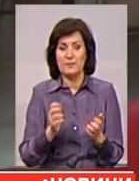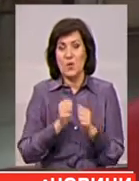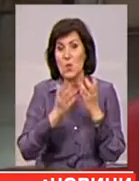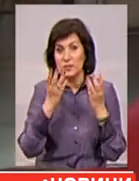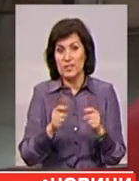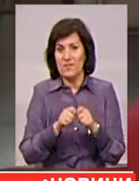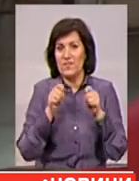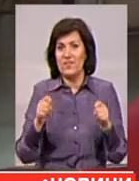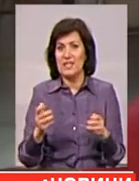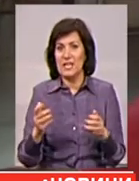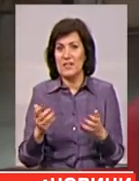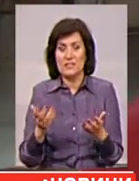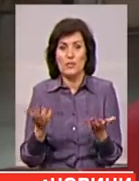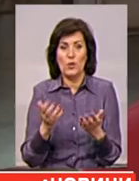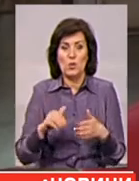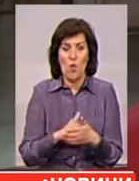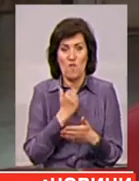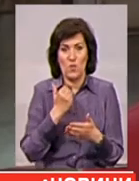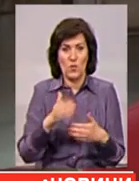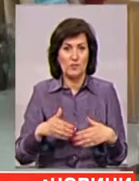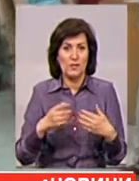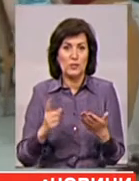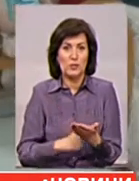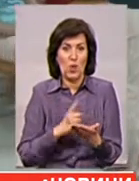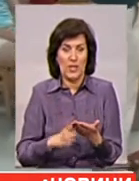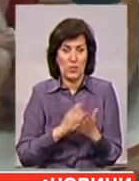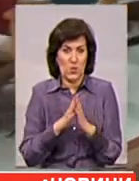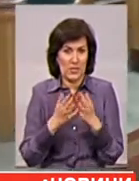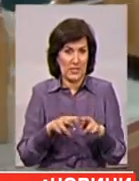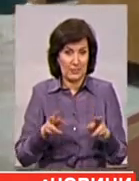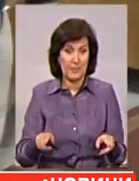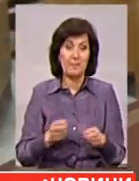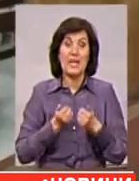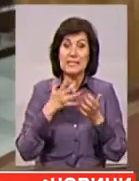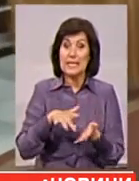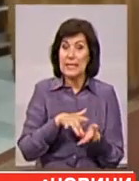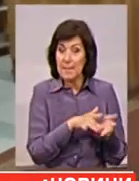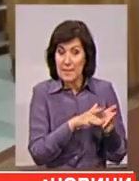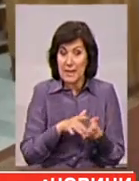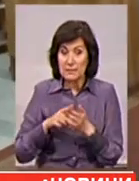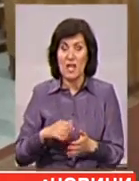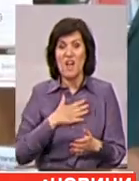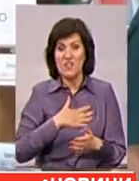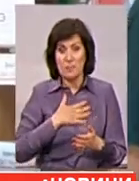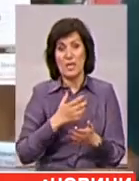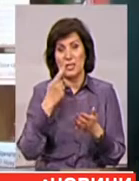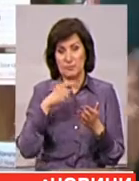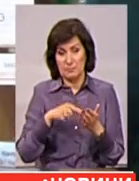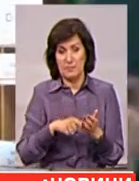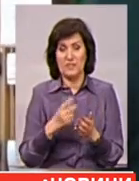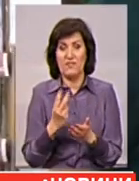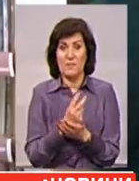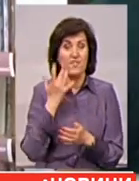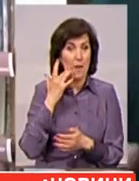кожен день відкриваєш його як, не знаю, нову сторінку книжки. Віталій розповідає, скільки мандрує, а в неприємні ситуації втрапляв двічі.